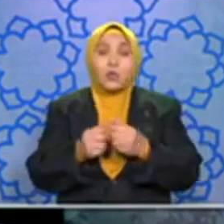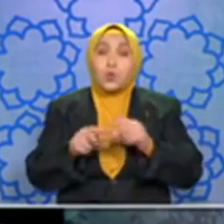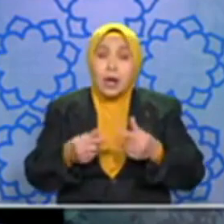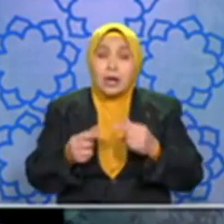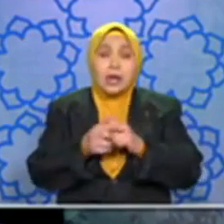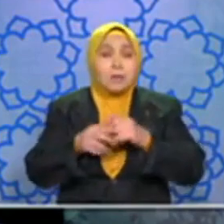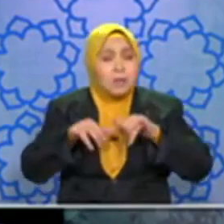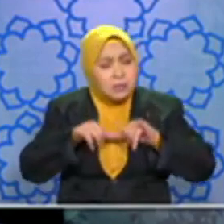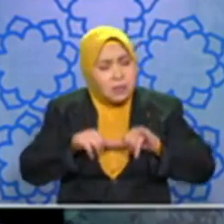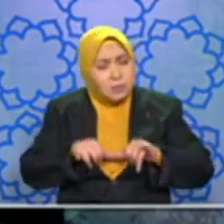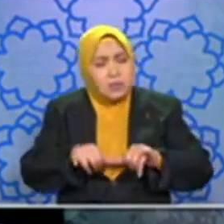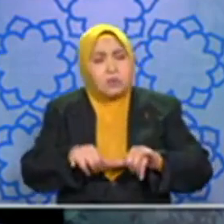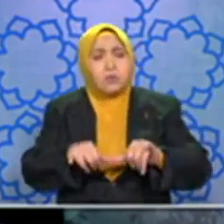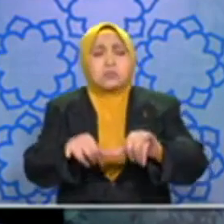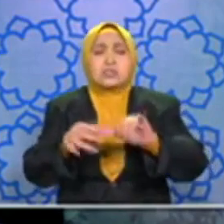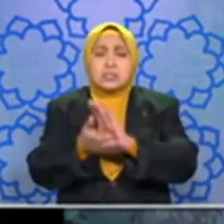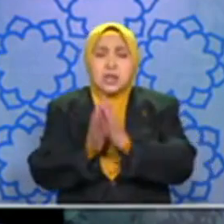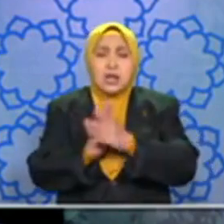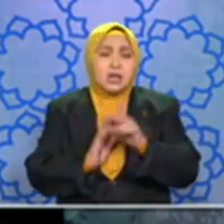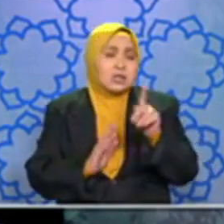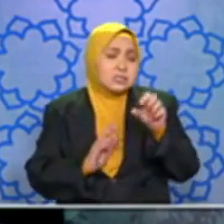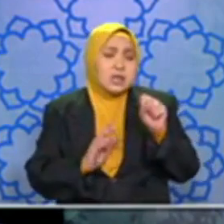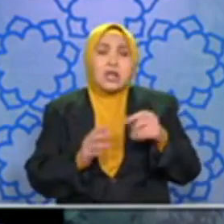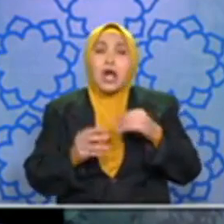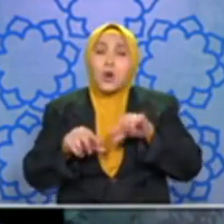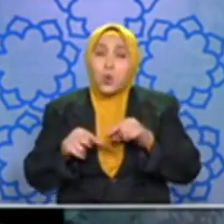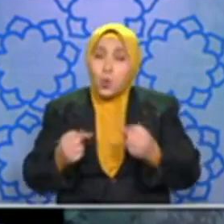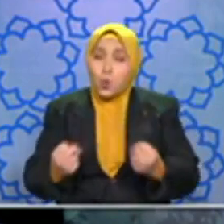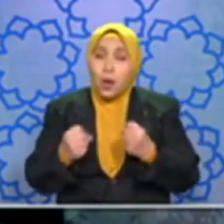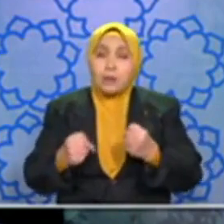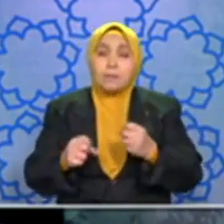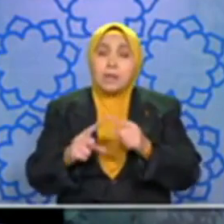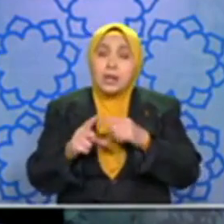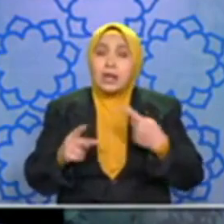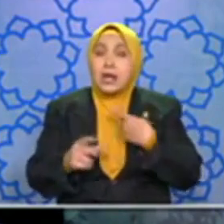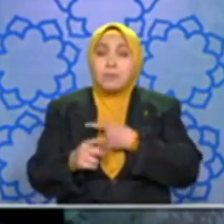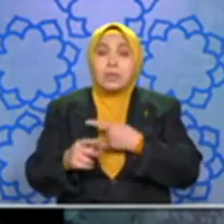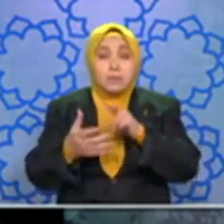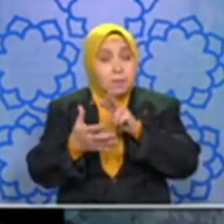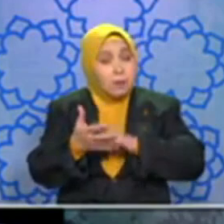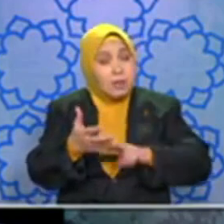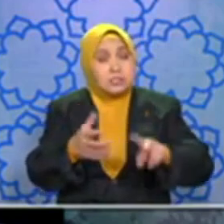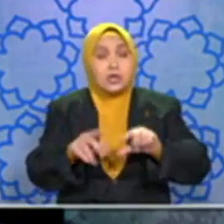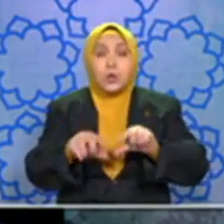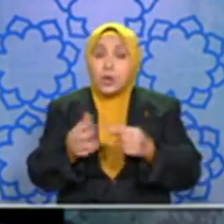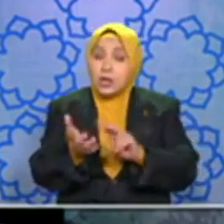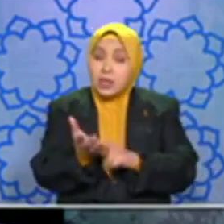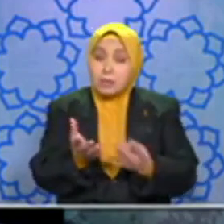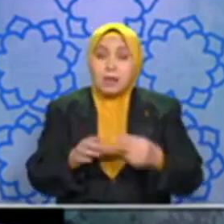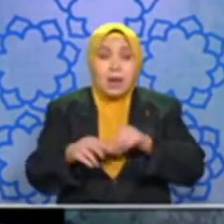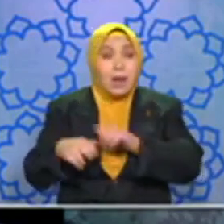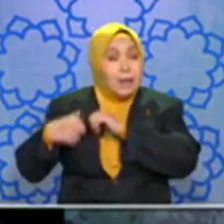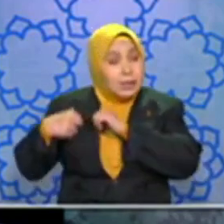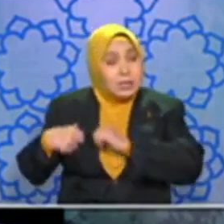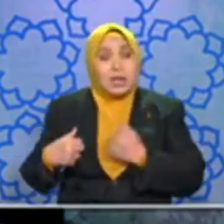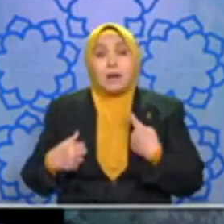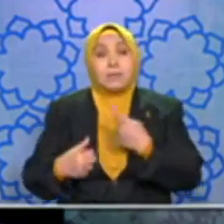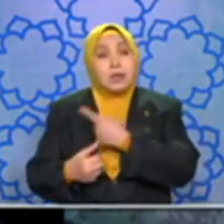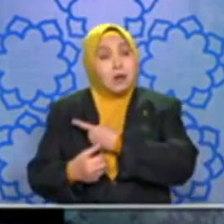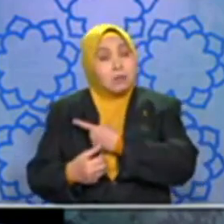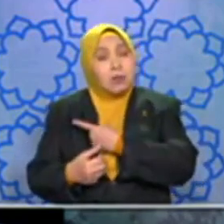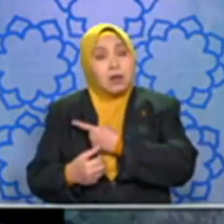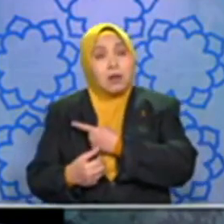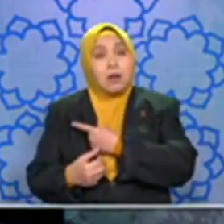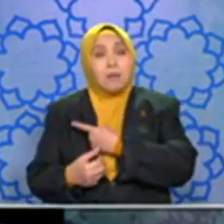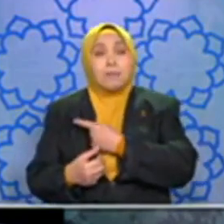Allah. Ya Allah, jadikanlah kesan yang kuat kepada kami bila kami membaca, mentadabur Al-Quran dalam hati-hati kami, ya Allah. Ya Allah Tuhan